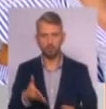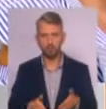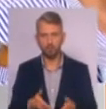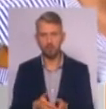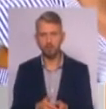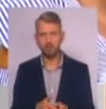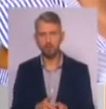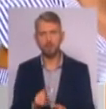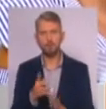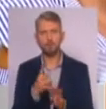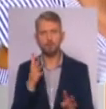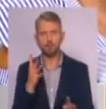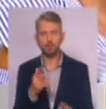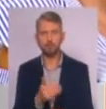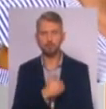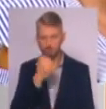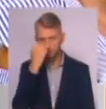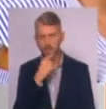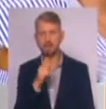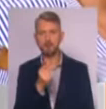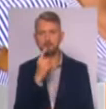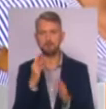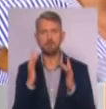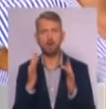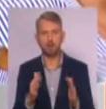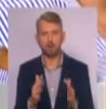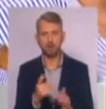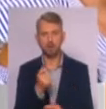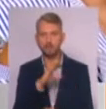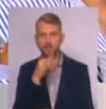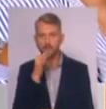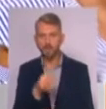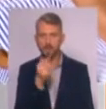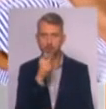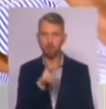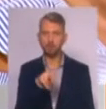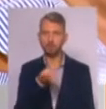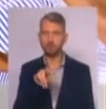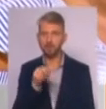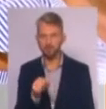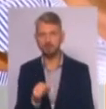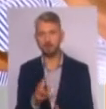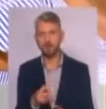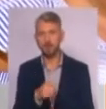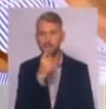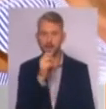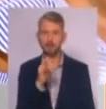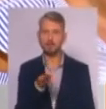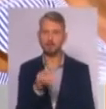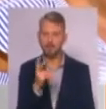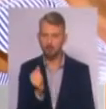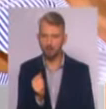першу чергу, звісно, поблагодарити за парк. Чуть не сказав парк Людмил, але хоча недалеко об'їздили. Парк Наталка, так, да,